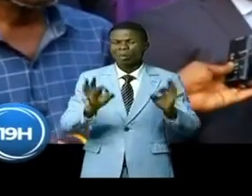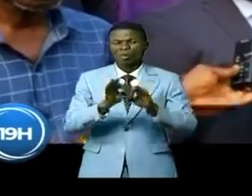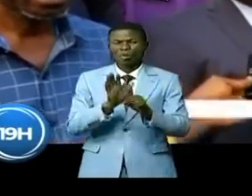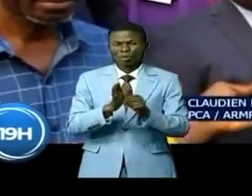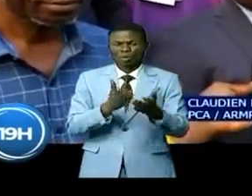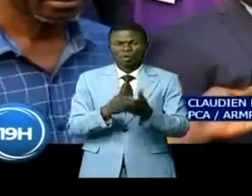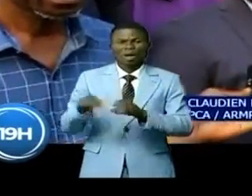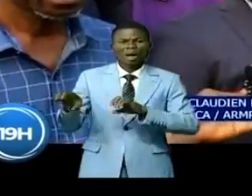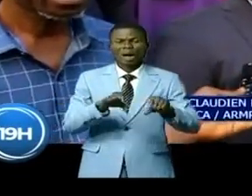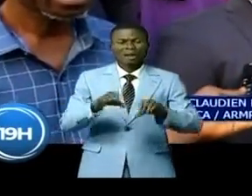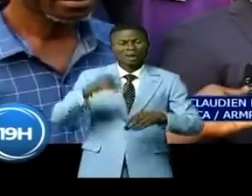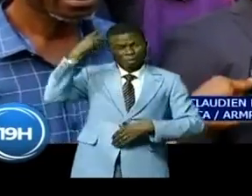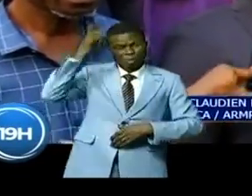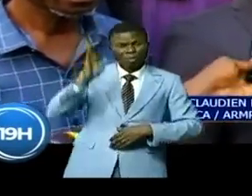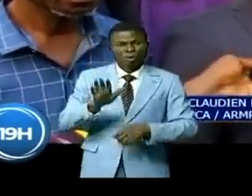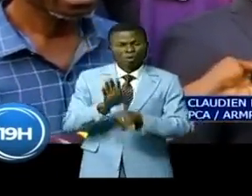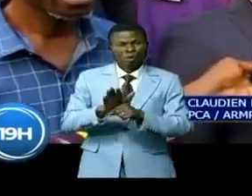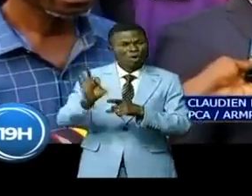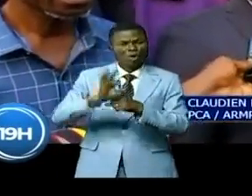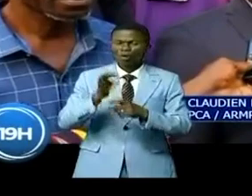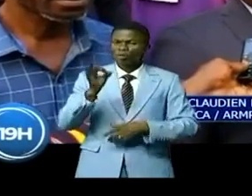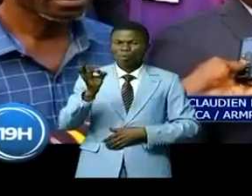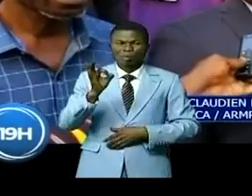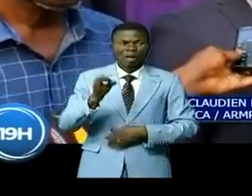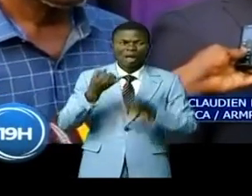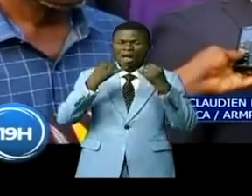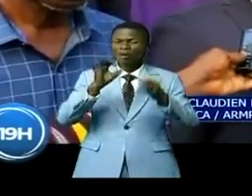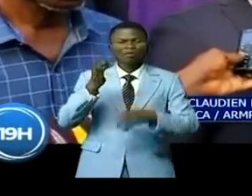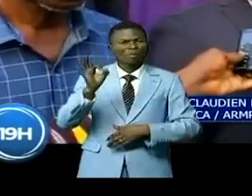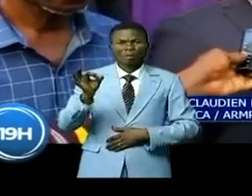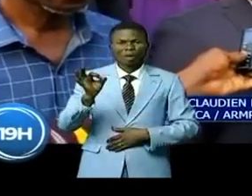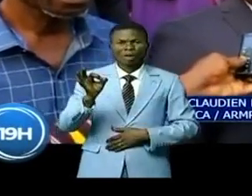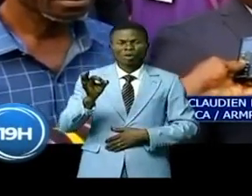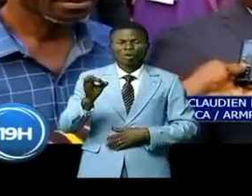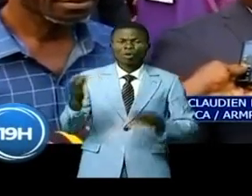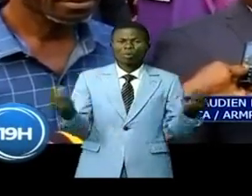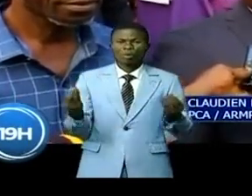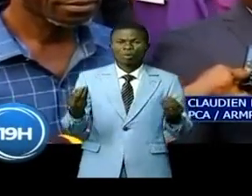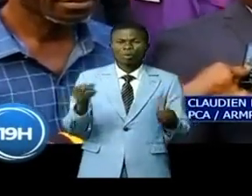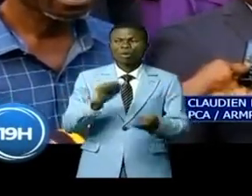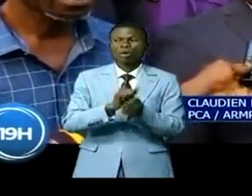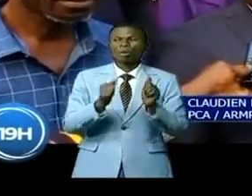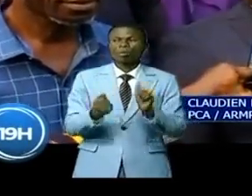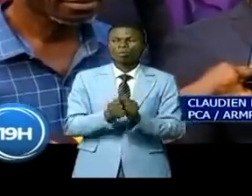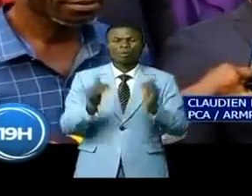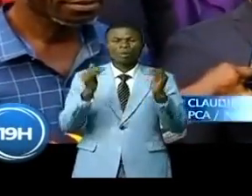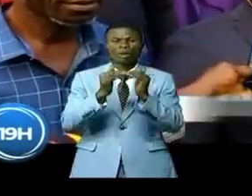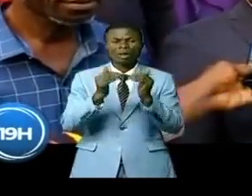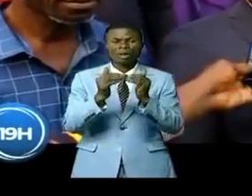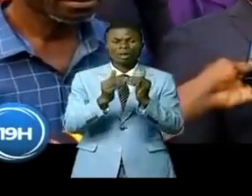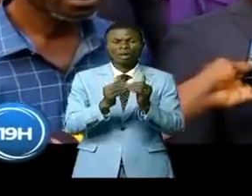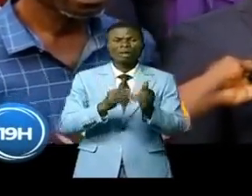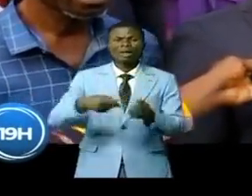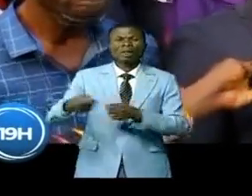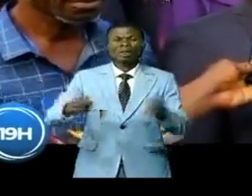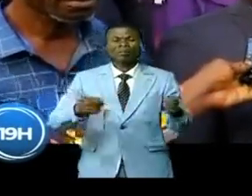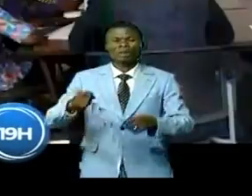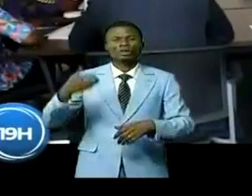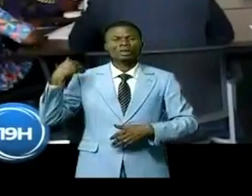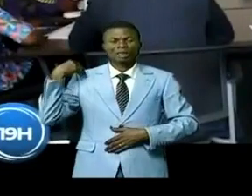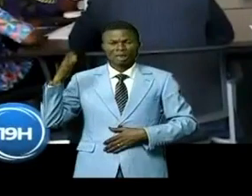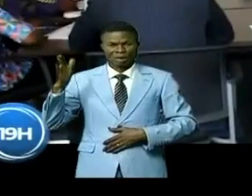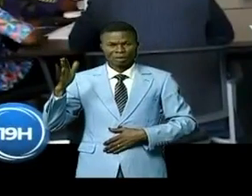d'acteurs politiques qui n'ont pas été formés, qui ne sont pas informés du cadre légal et réglementaire des marchés publics.